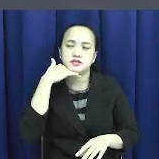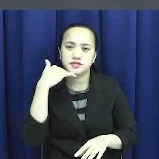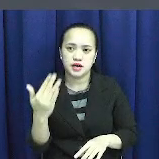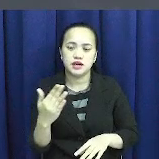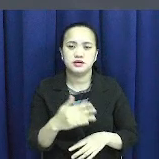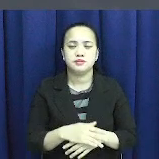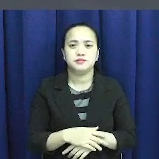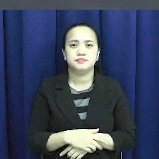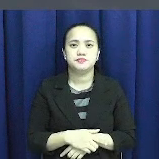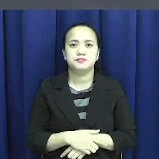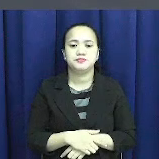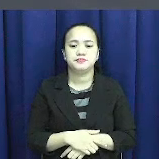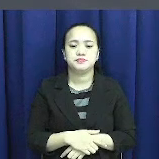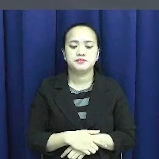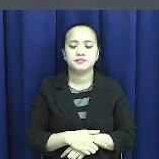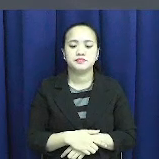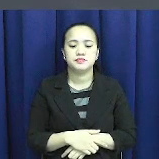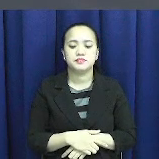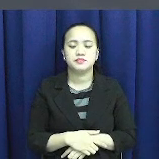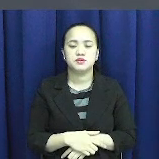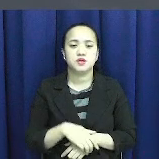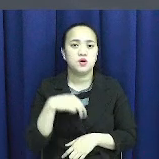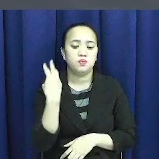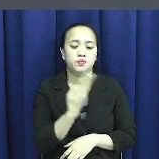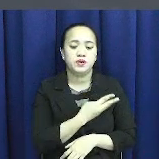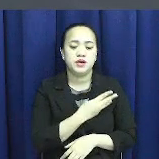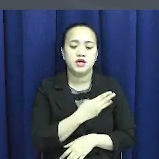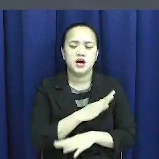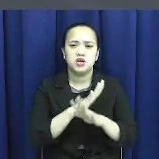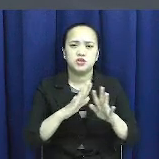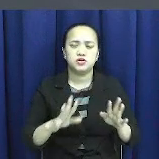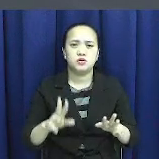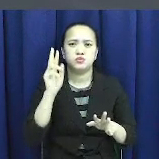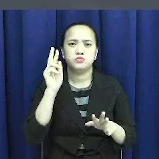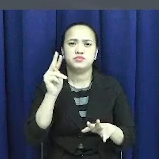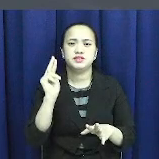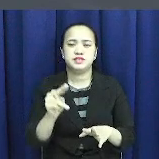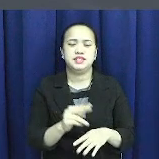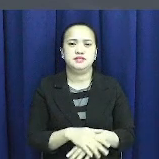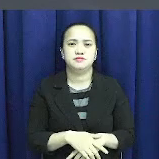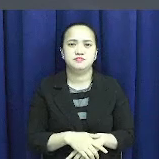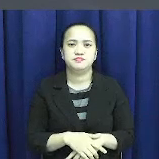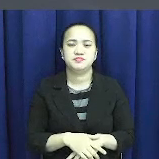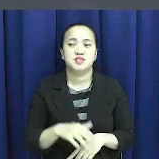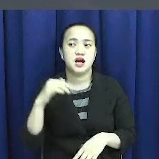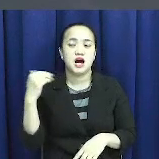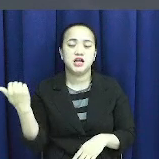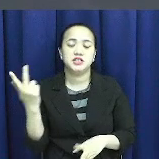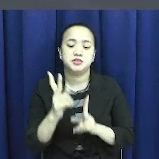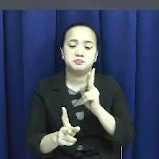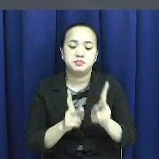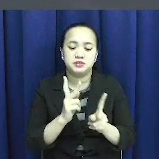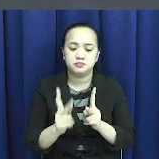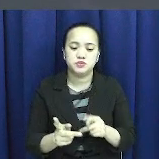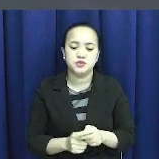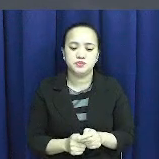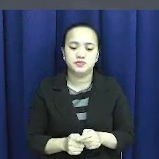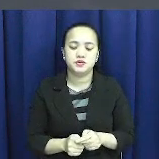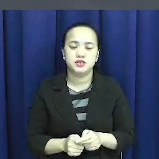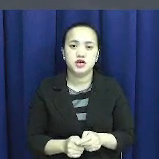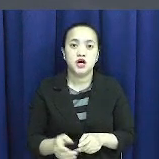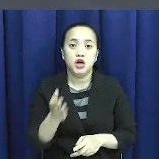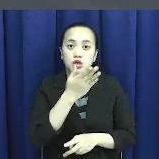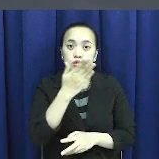Oh. Hindi mo na kinakailangan lumapit pa kung kani-kaninong padrino. Ikaw na mismo ang